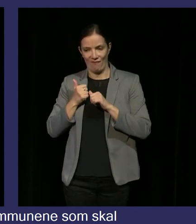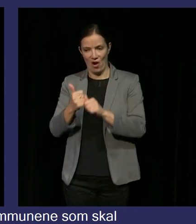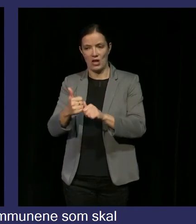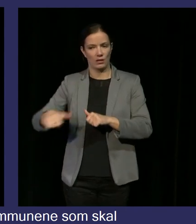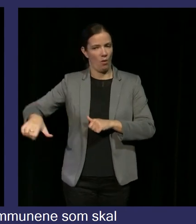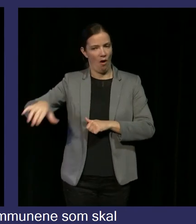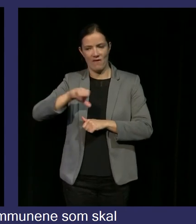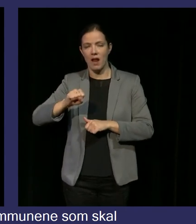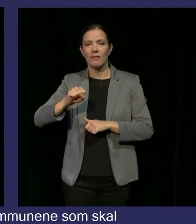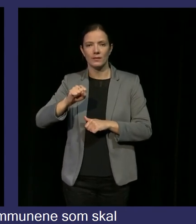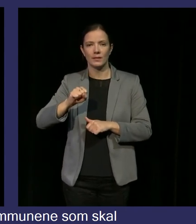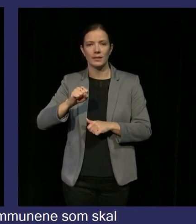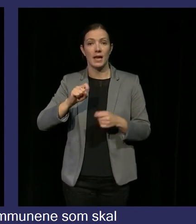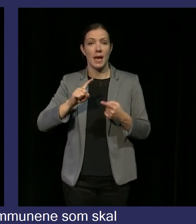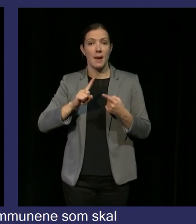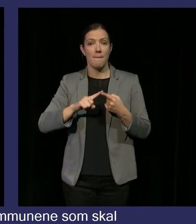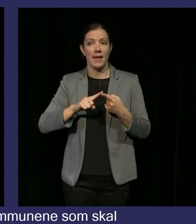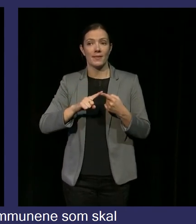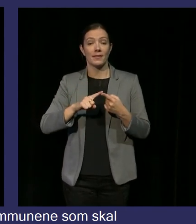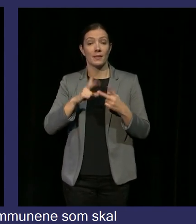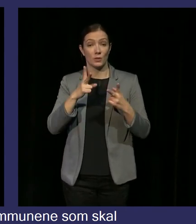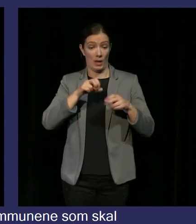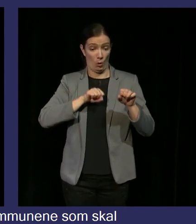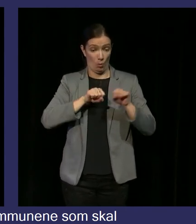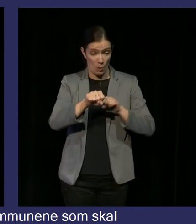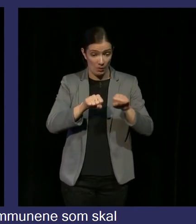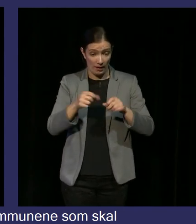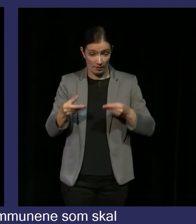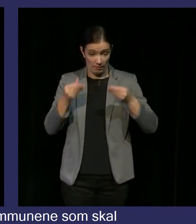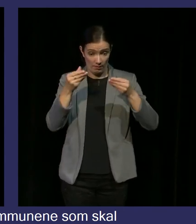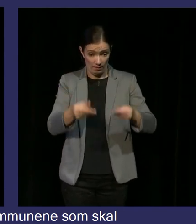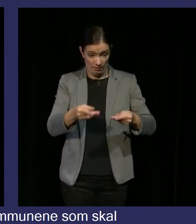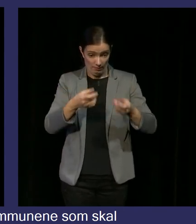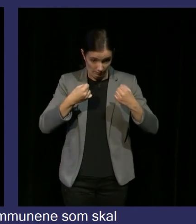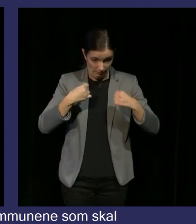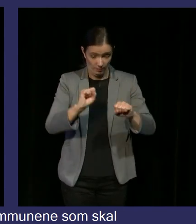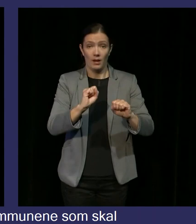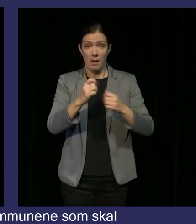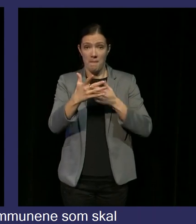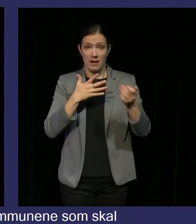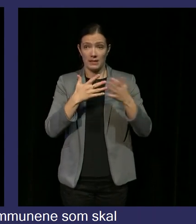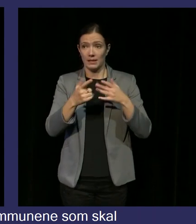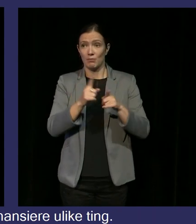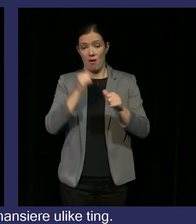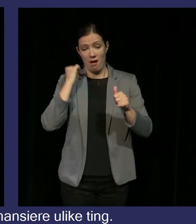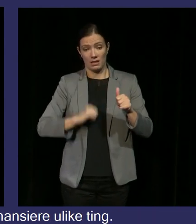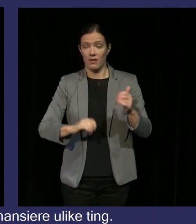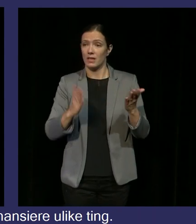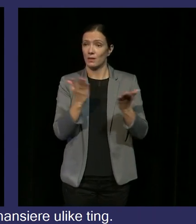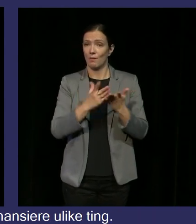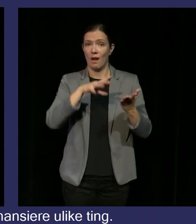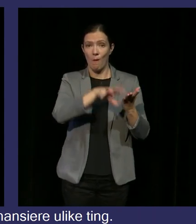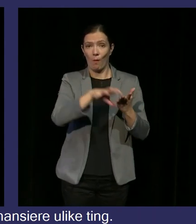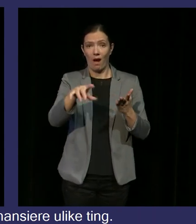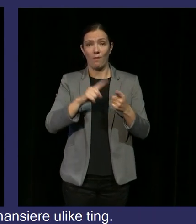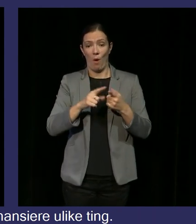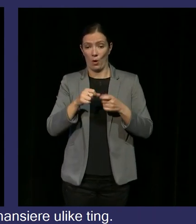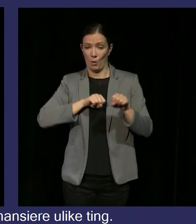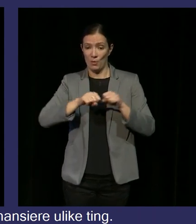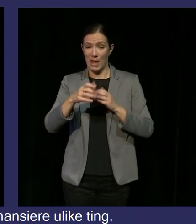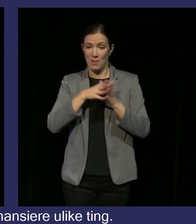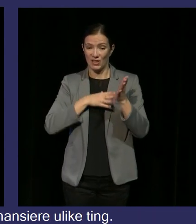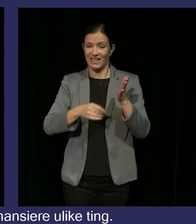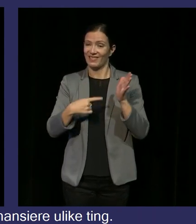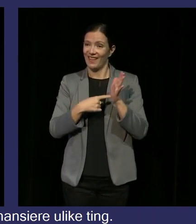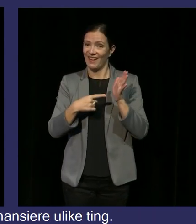overalt. Men så det jo kommunene som skal iverksette, de som har ansvar for skolene lokalt, og det kommunebudsjettet som